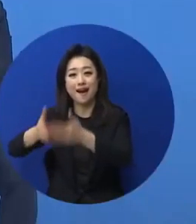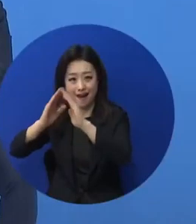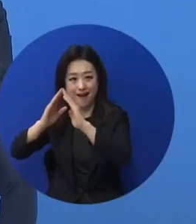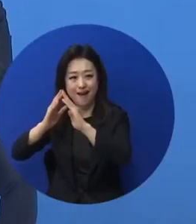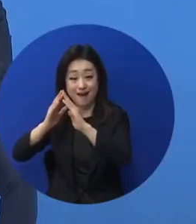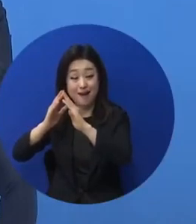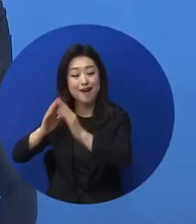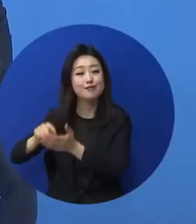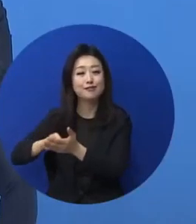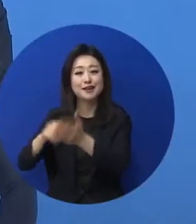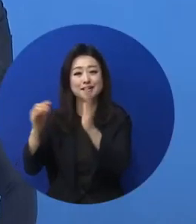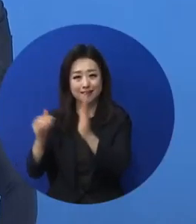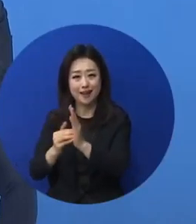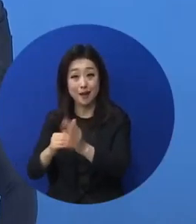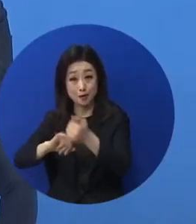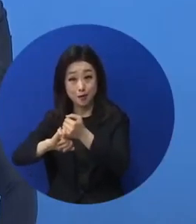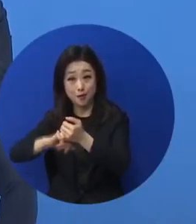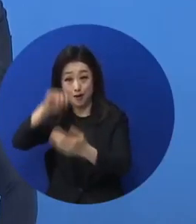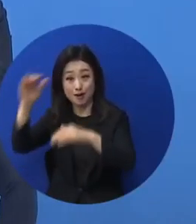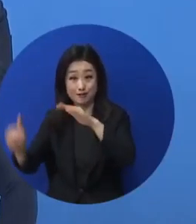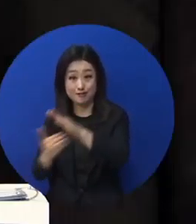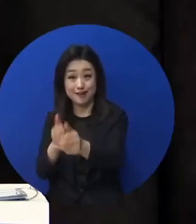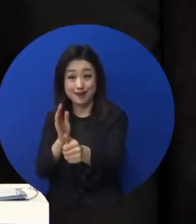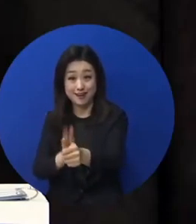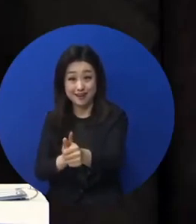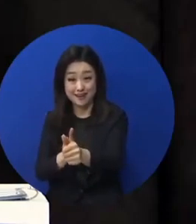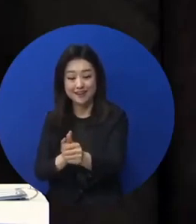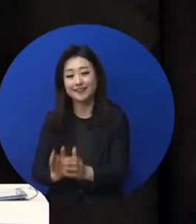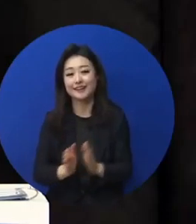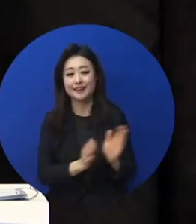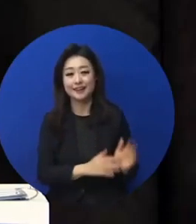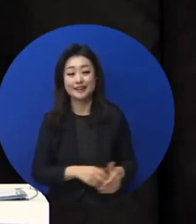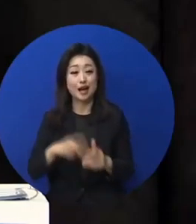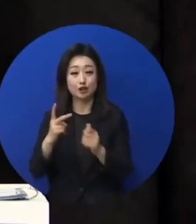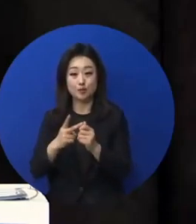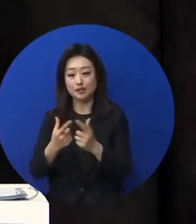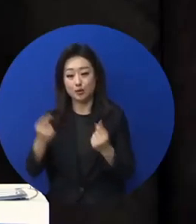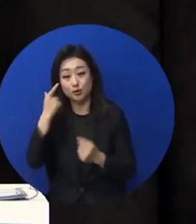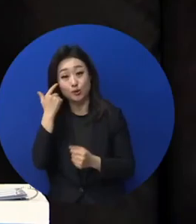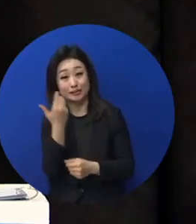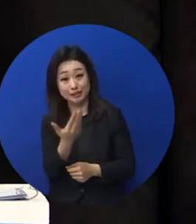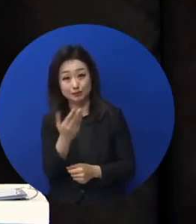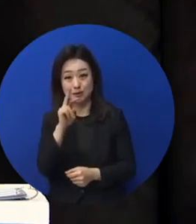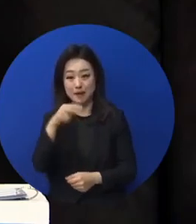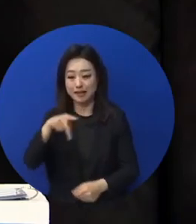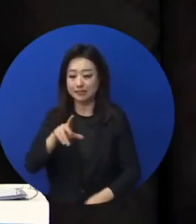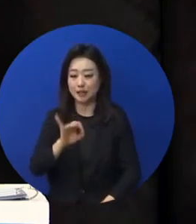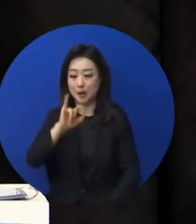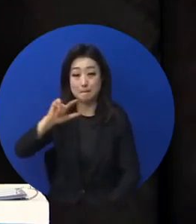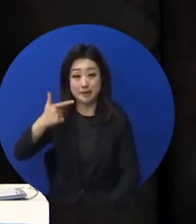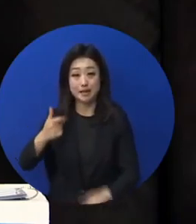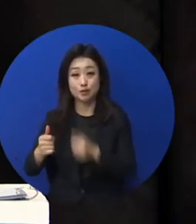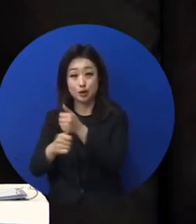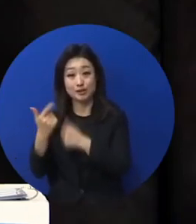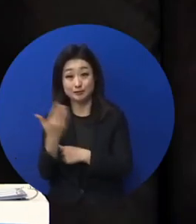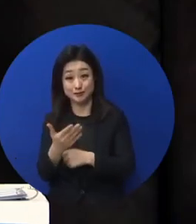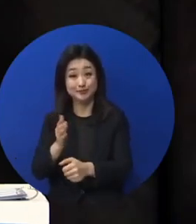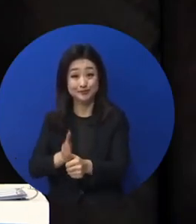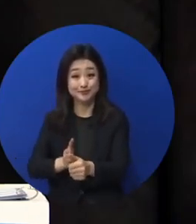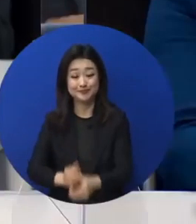바라겠습니다. 다음 부산시장 후보자 두 번째 공통 질문입니다. 박성민 공천관리위원 질문해 주시기